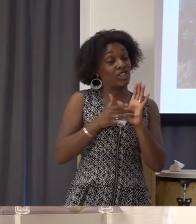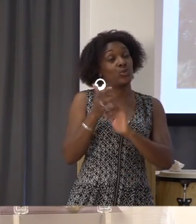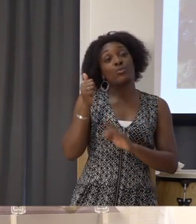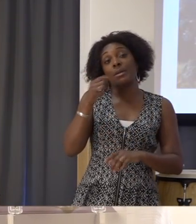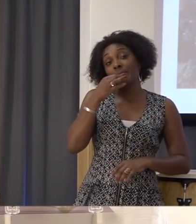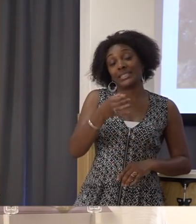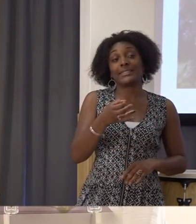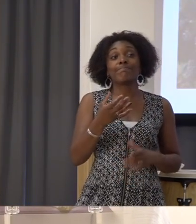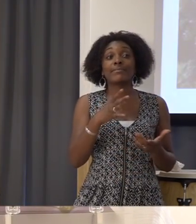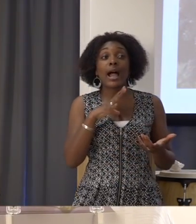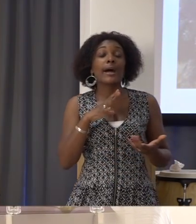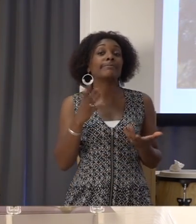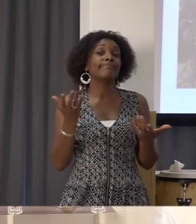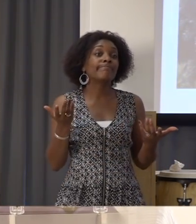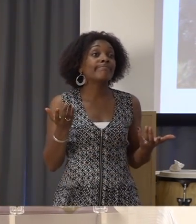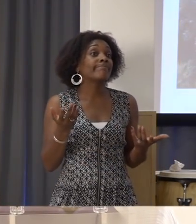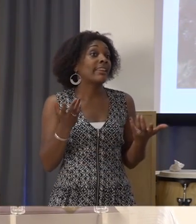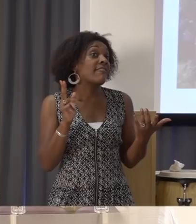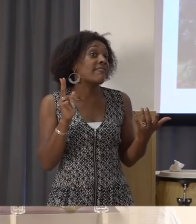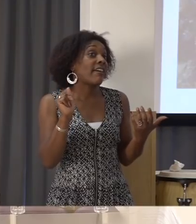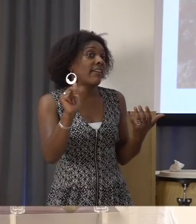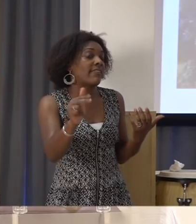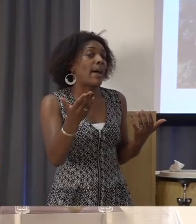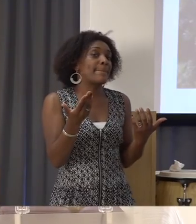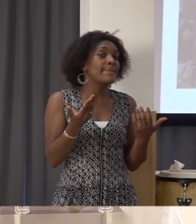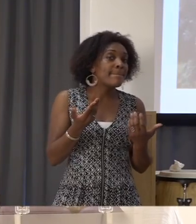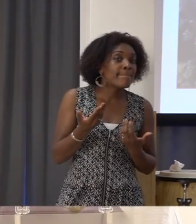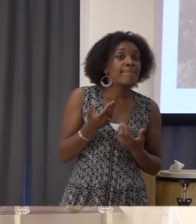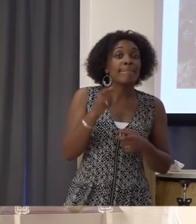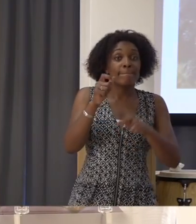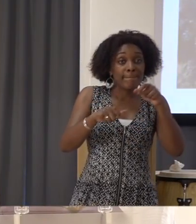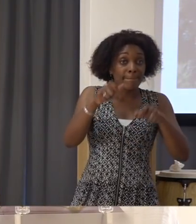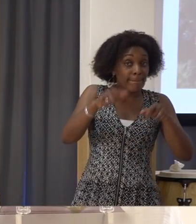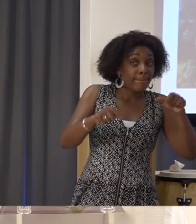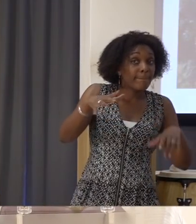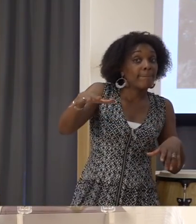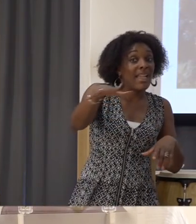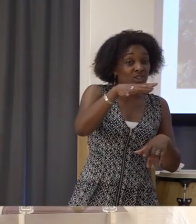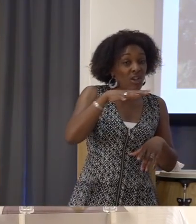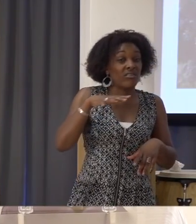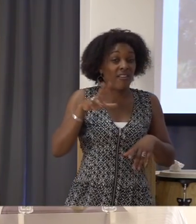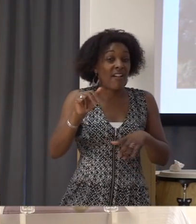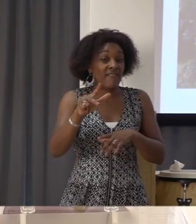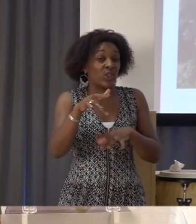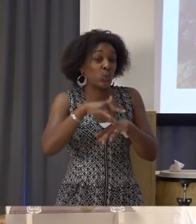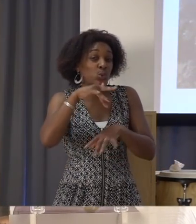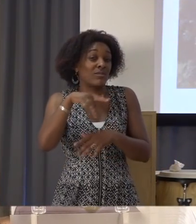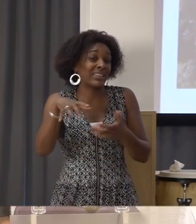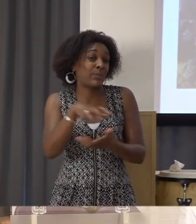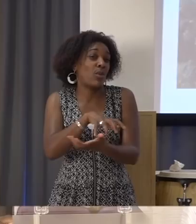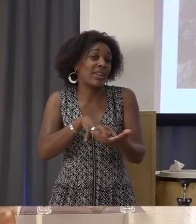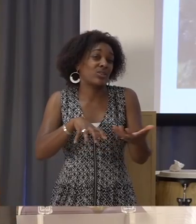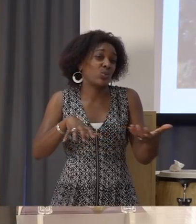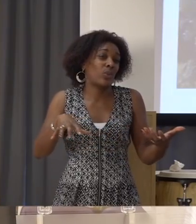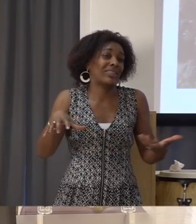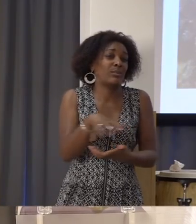vrai, il arrivera que certains d'entre vous auront des tribulations.